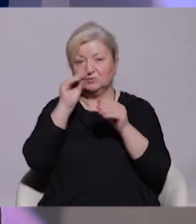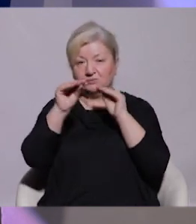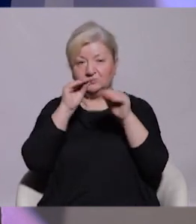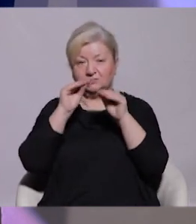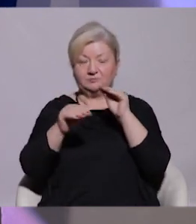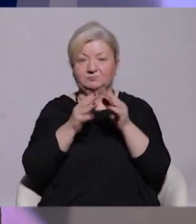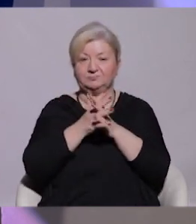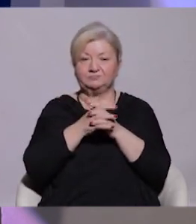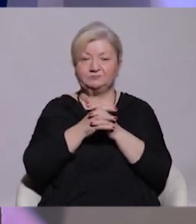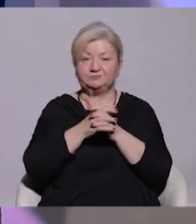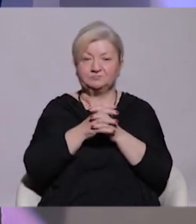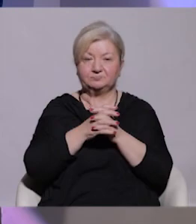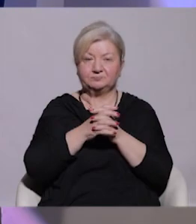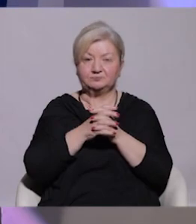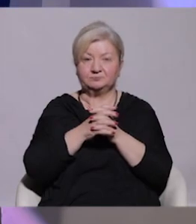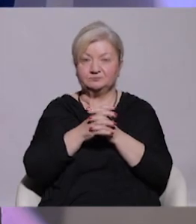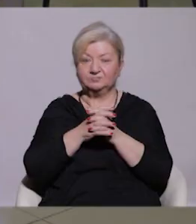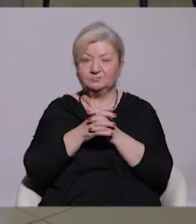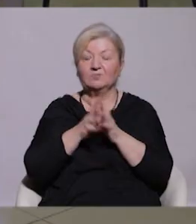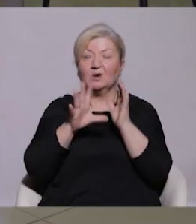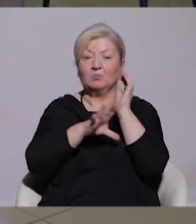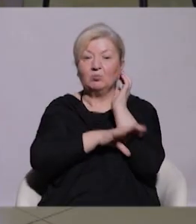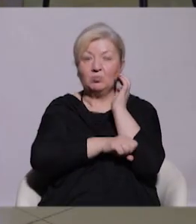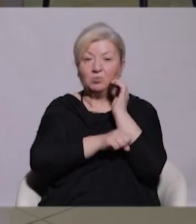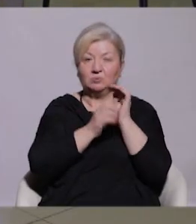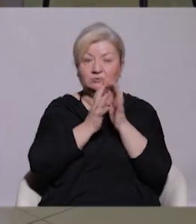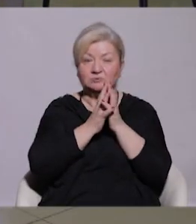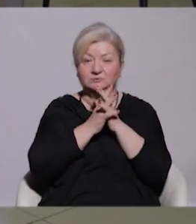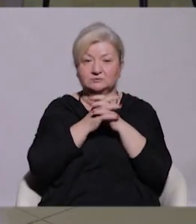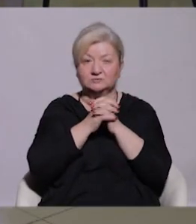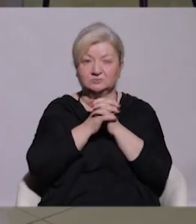რიცხობრივი შედეგების მიღებაც და ბოლოს